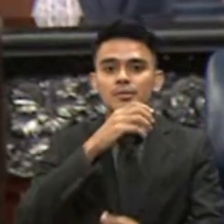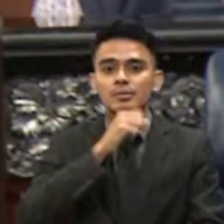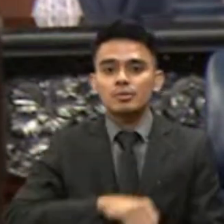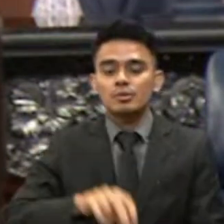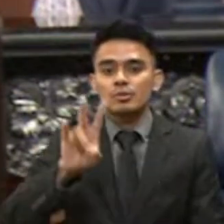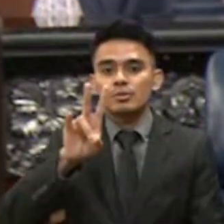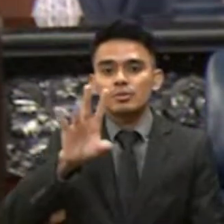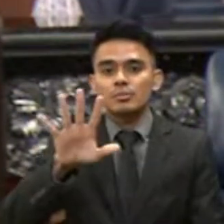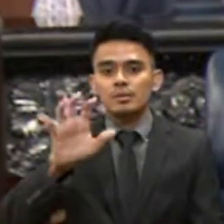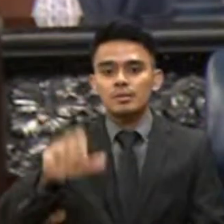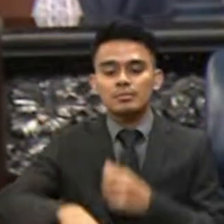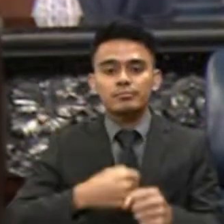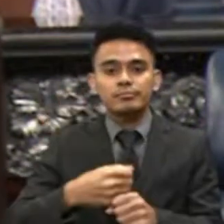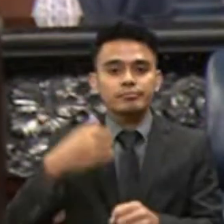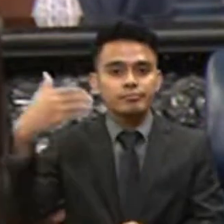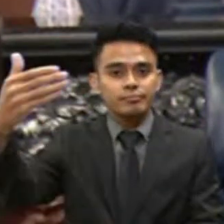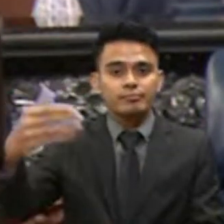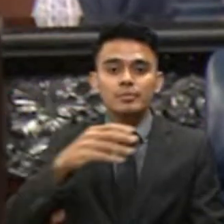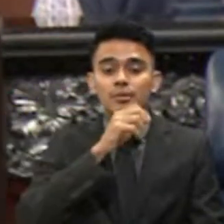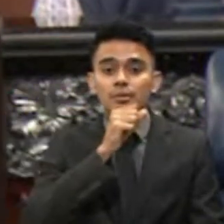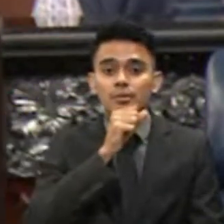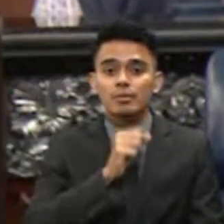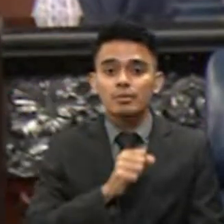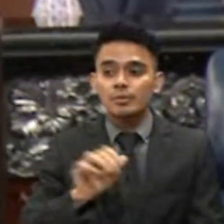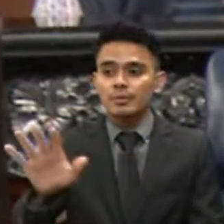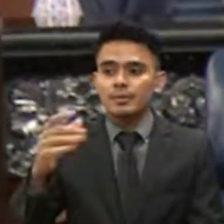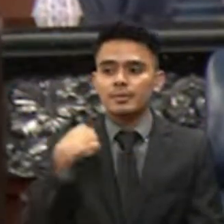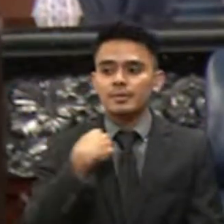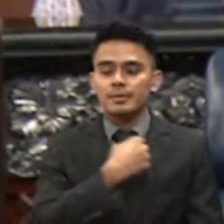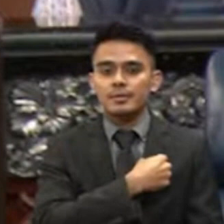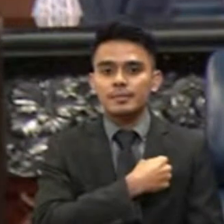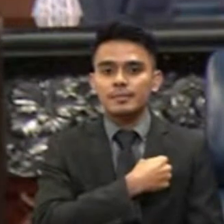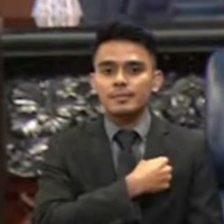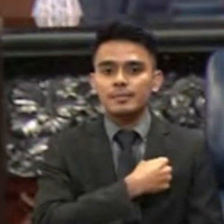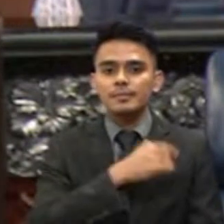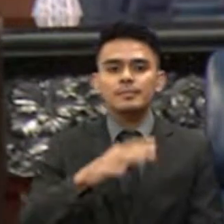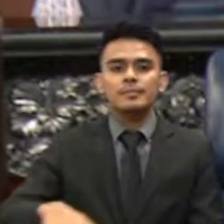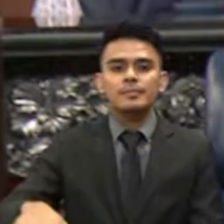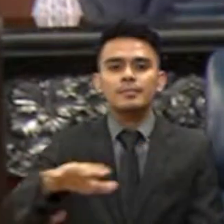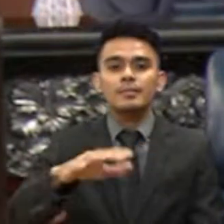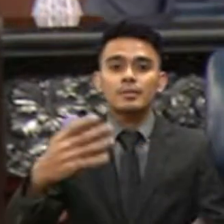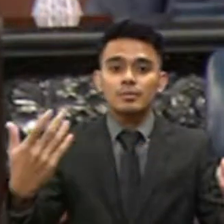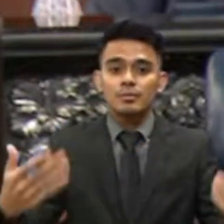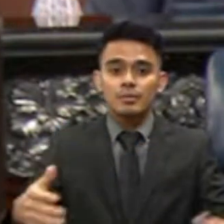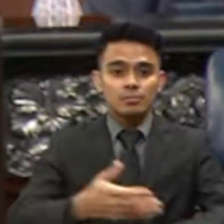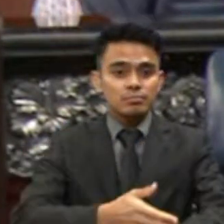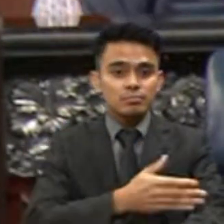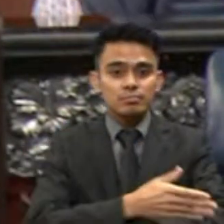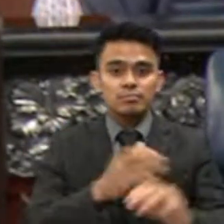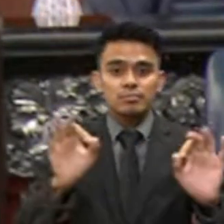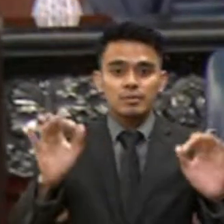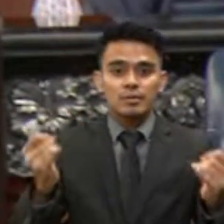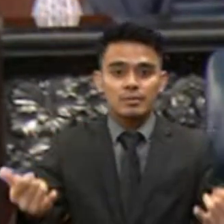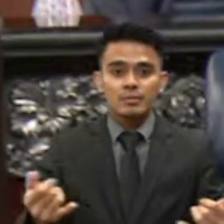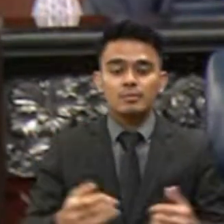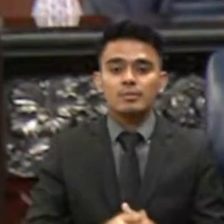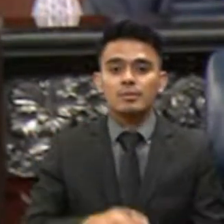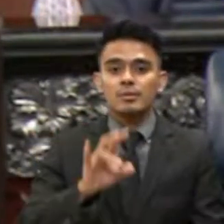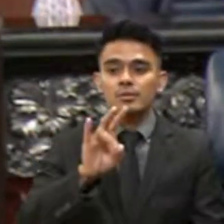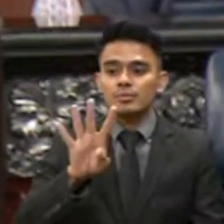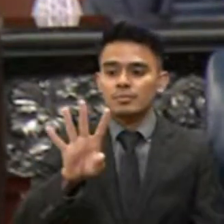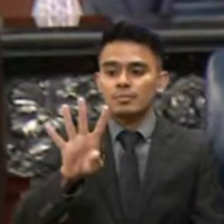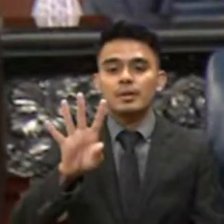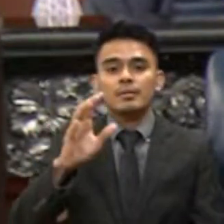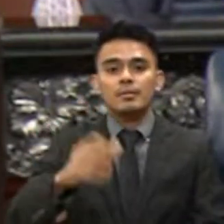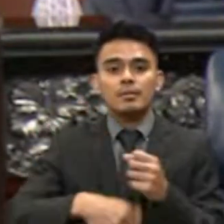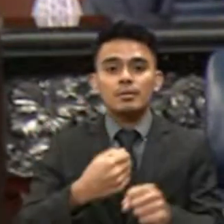75 tahun umur kita secara purate sudah semakin baik ya puratenya 74